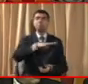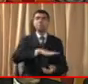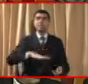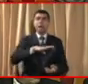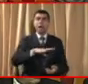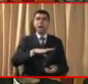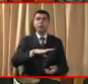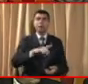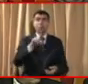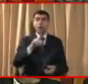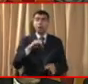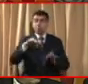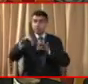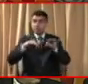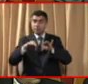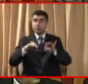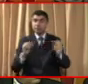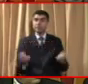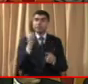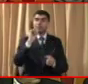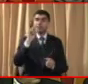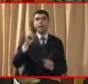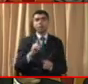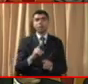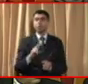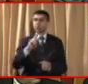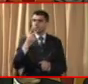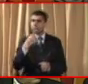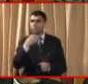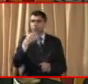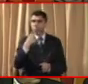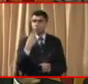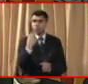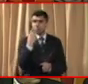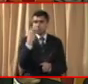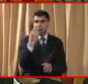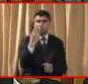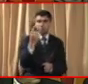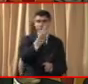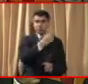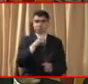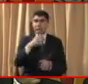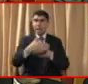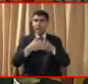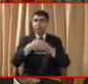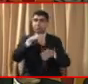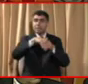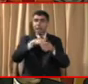ديالها الحالي. ثانيا، ملاحظ للاسف الشديد مع قرب انتخابات بعض